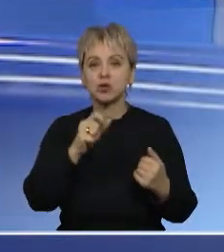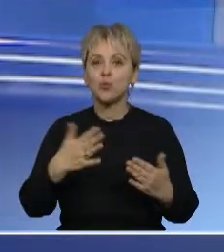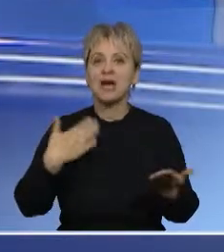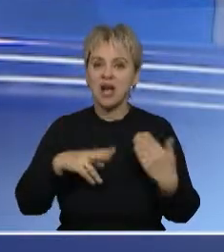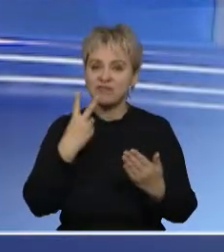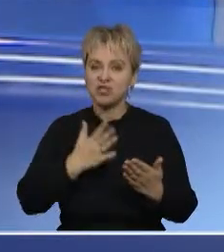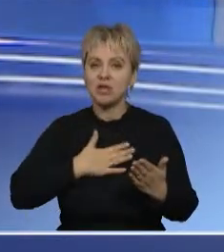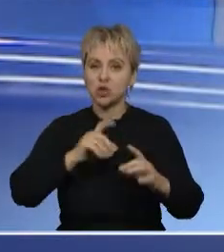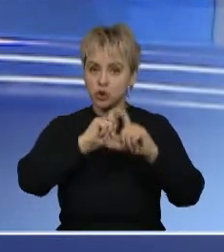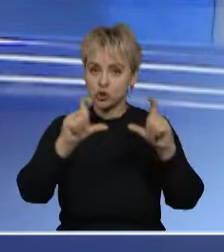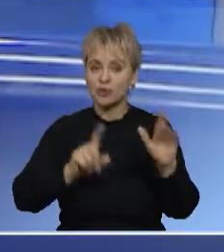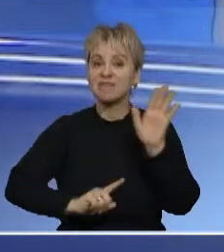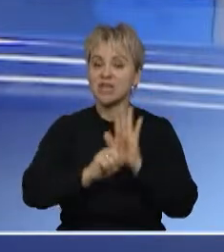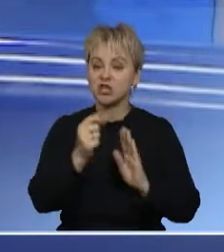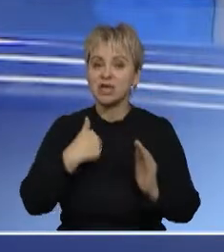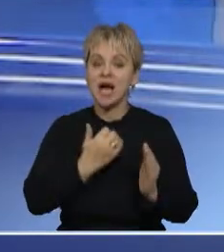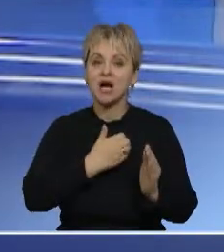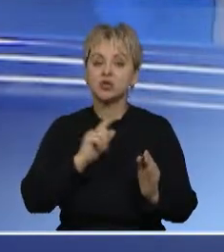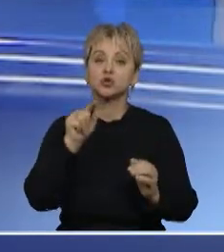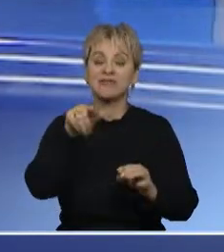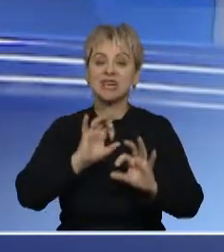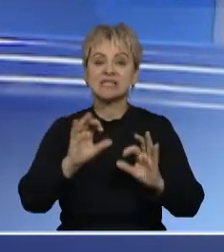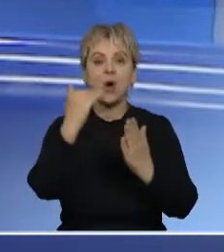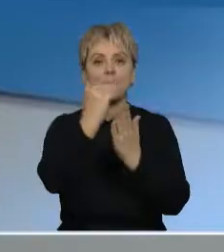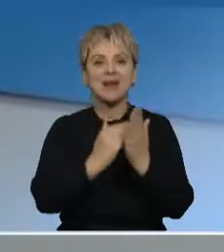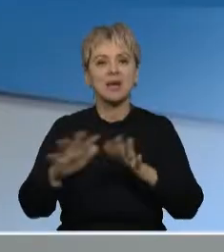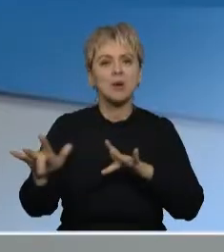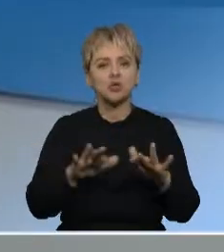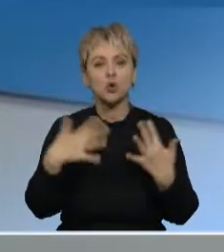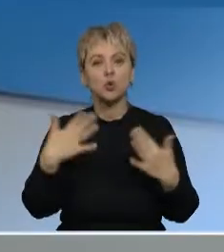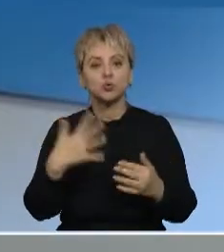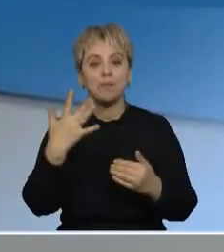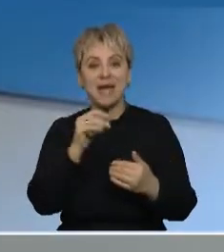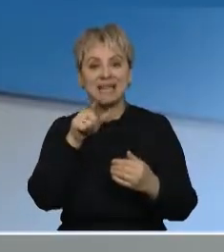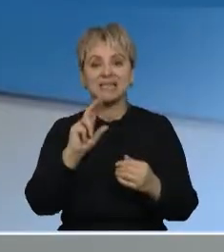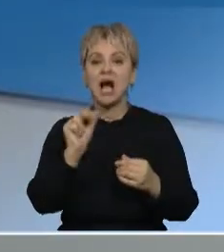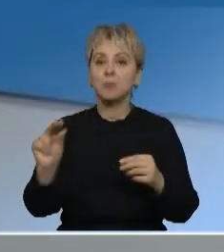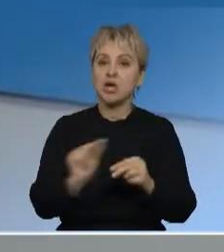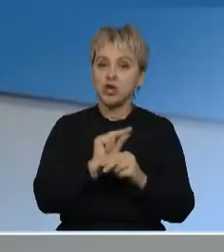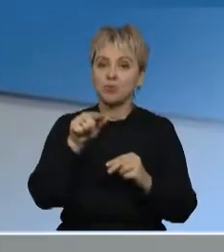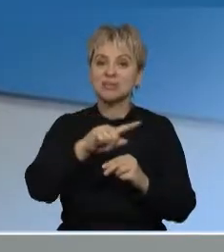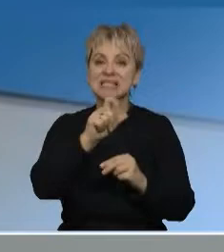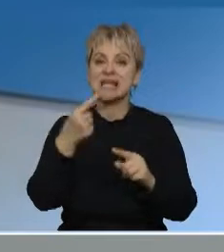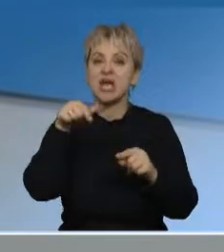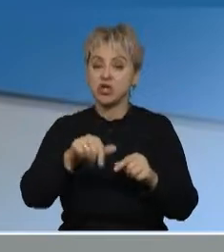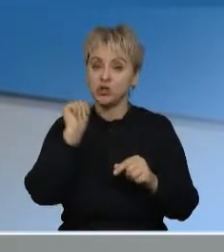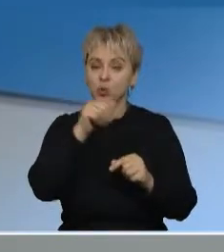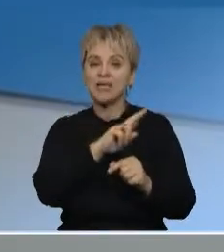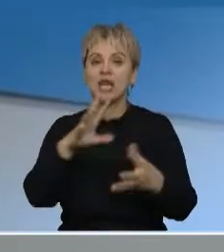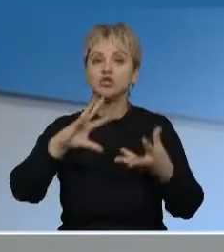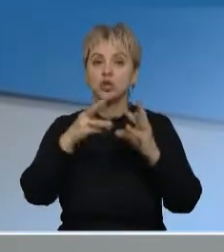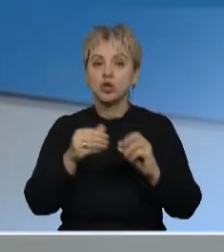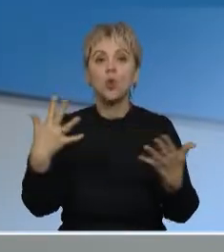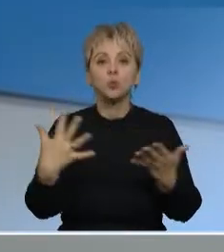видеть в нашей студии. И вначале я бы хотел, чтобы вы рассказали. Программа действует уже 5 лет капитального ремонта. За эти годы каких